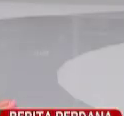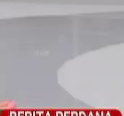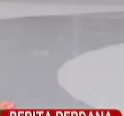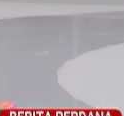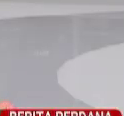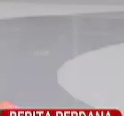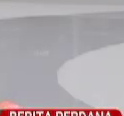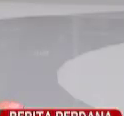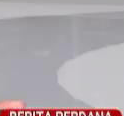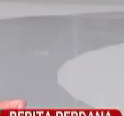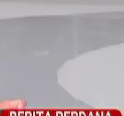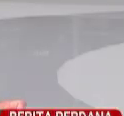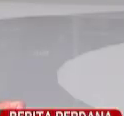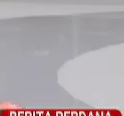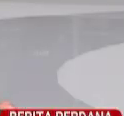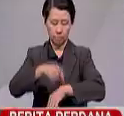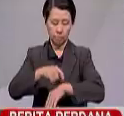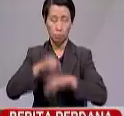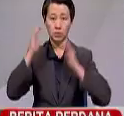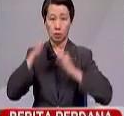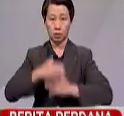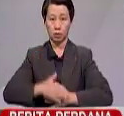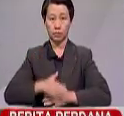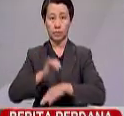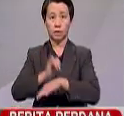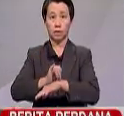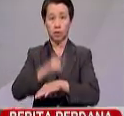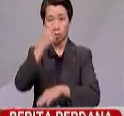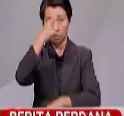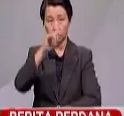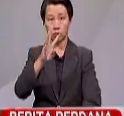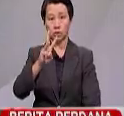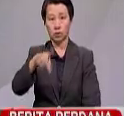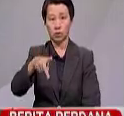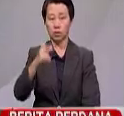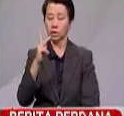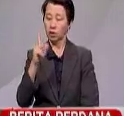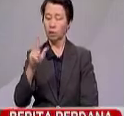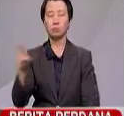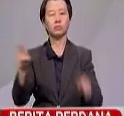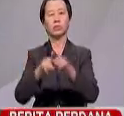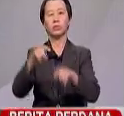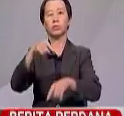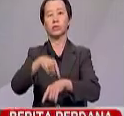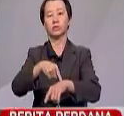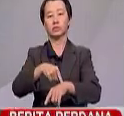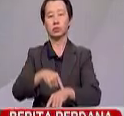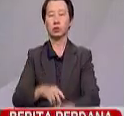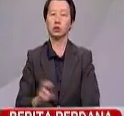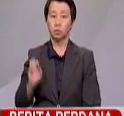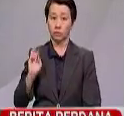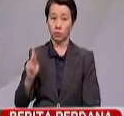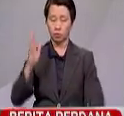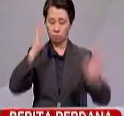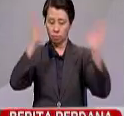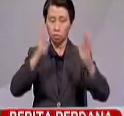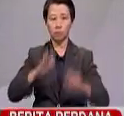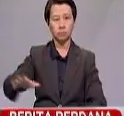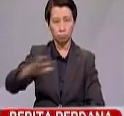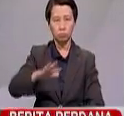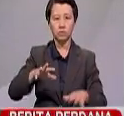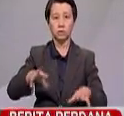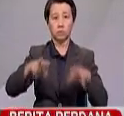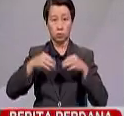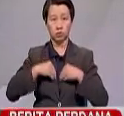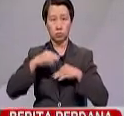Baik saudara, sementara tadi telah pun masuk waktu solat fardu isyak bagi wilayah Persekutuan Kuala Lumpur dan kawasan yang sama waktu dengannya. Baik, Malaysia dijangka